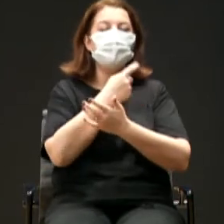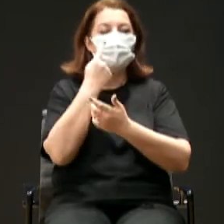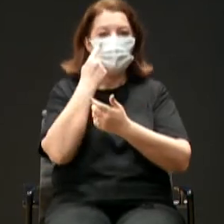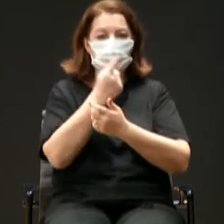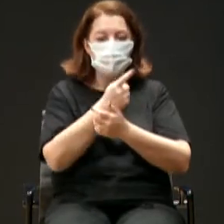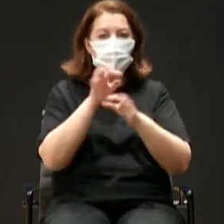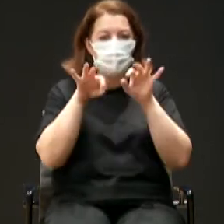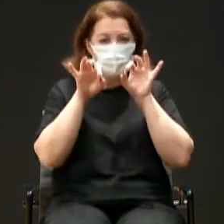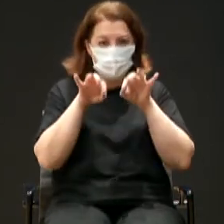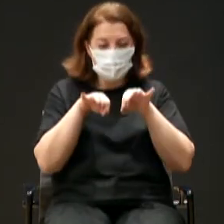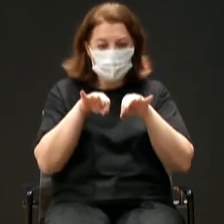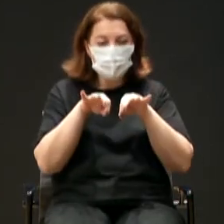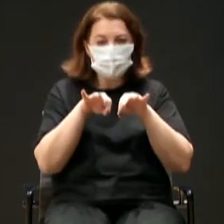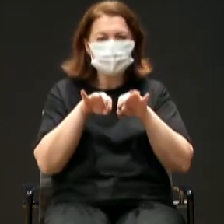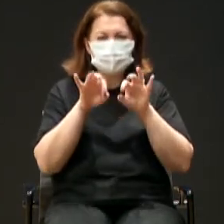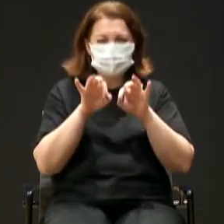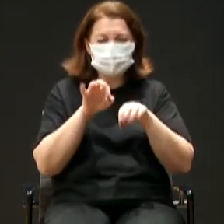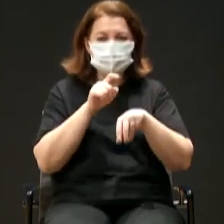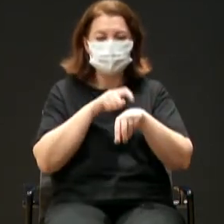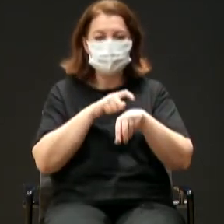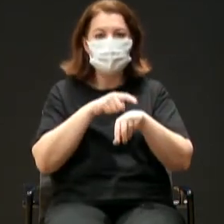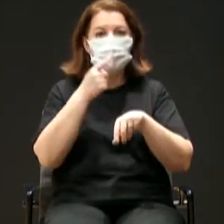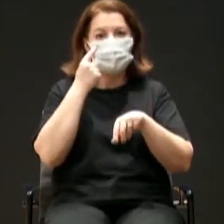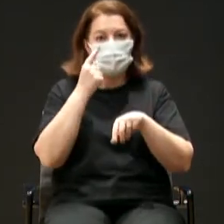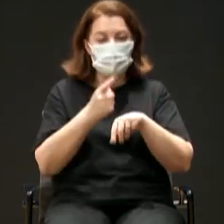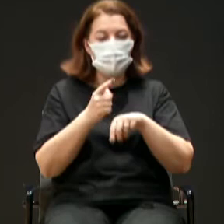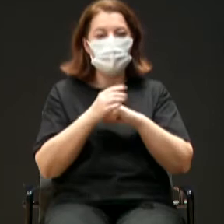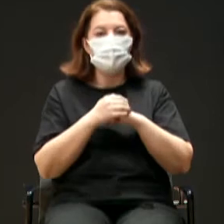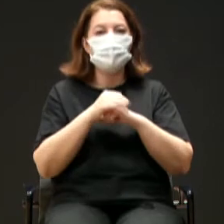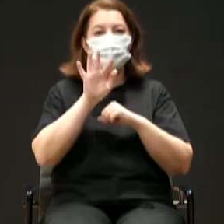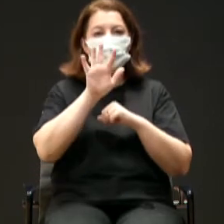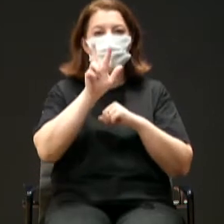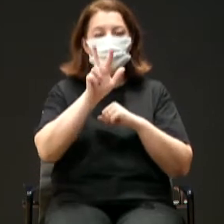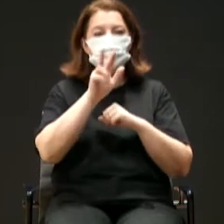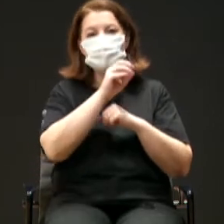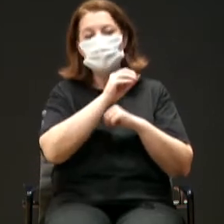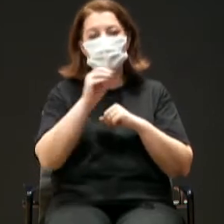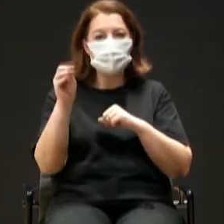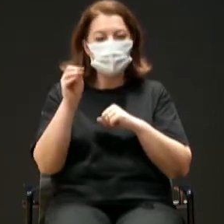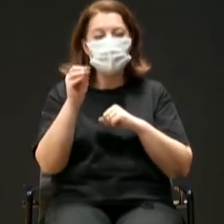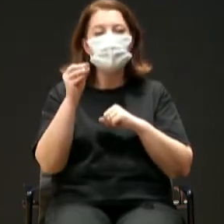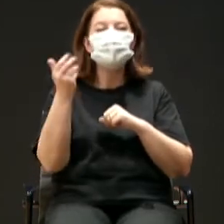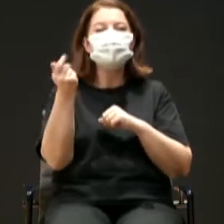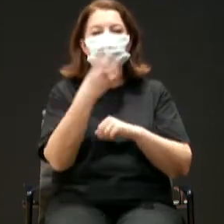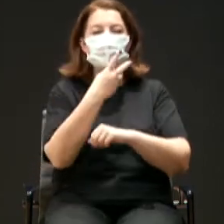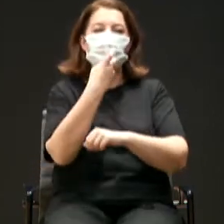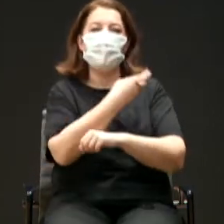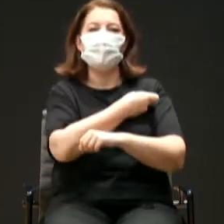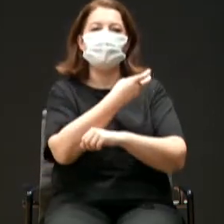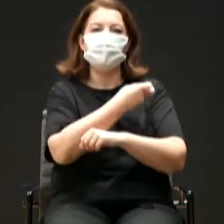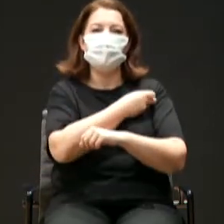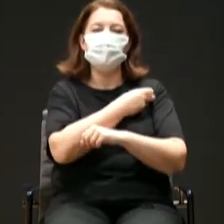bugün itibariyle, şu saat itibariyle 53 milyon doz aşı